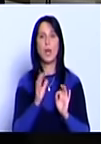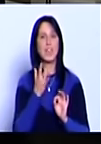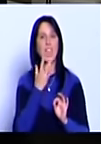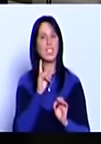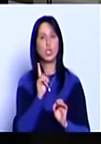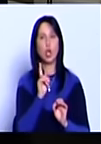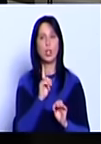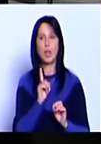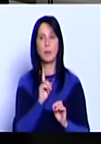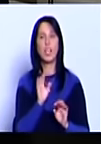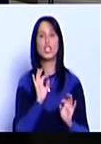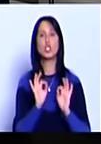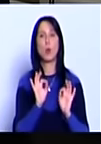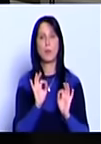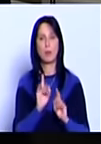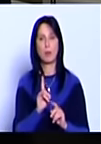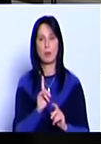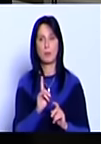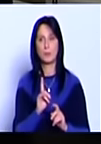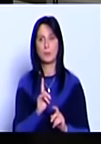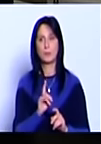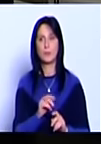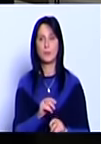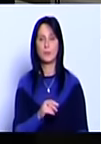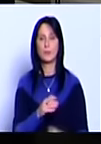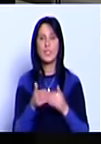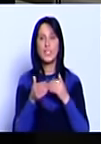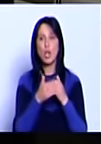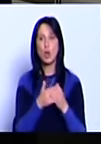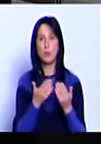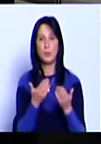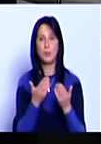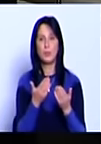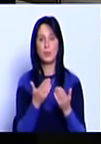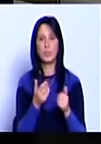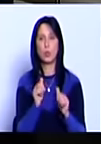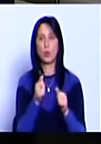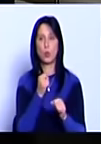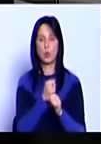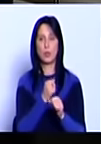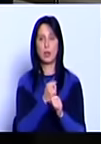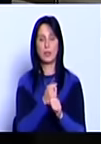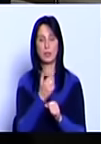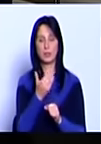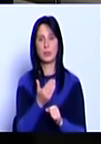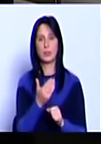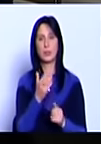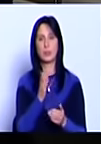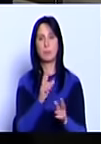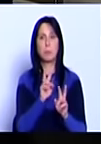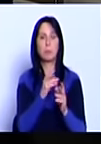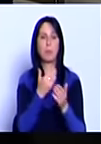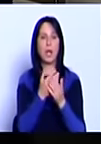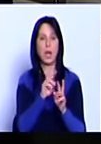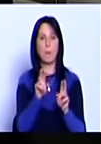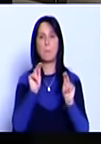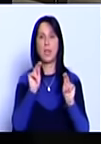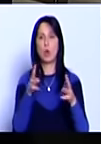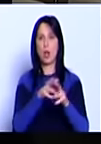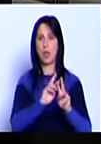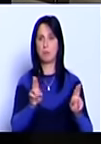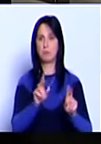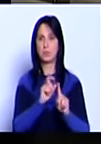ნაციონალიზმთან ფრთხილად ვიყო. ზომიერი. მაგრამ ნუ დაახლოებით აი ასეთივე პლატფორმა შეიძლება თქვათ აქვს, თქვათ პატრიოტთა